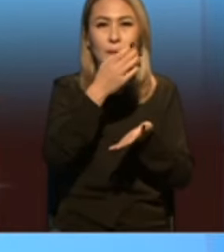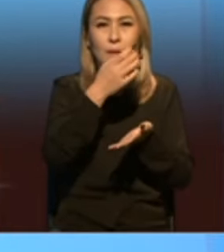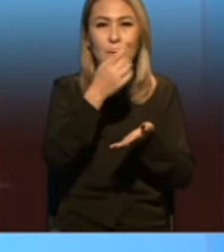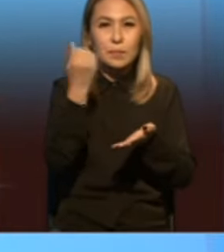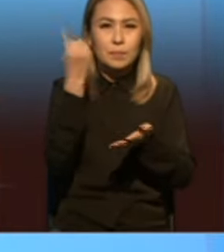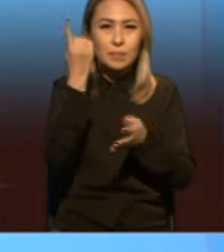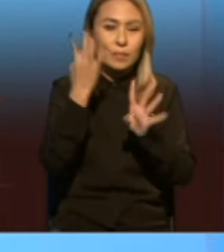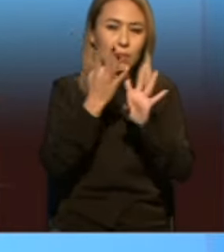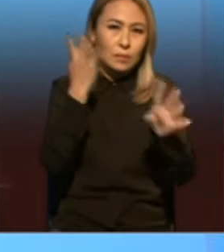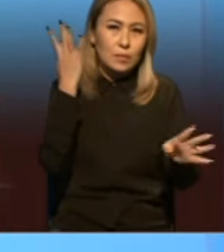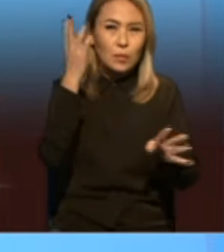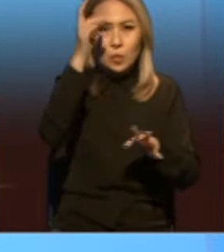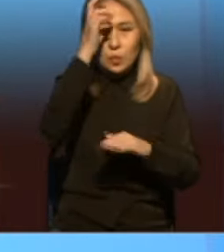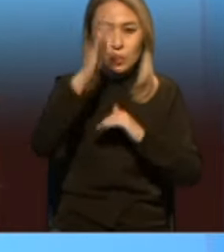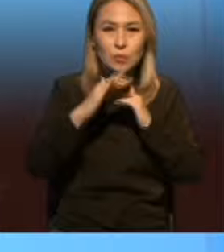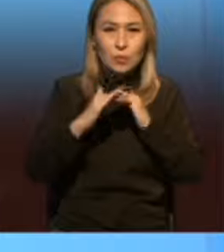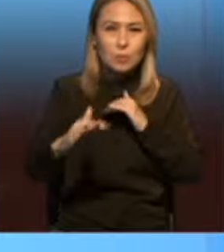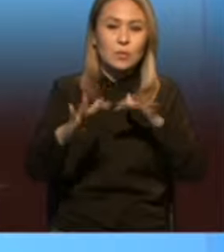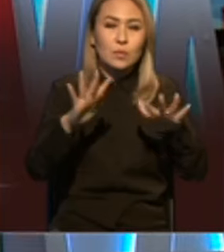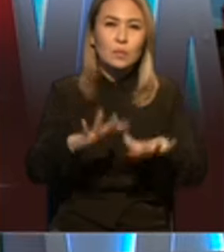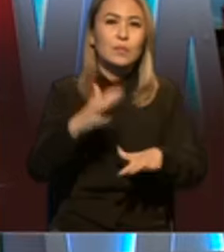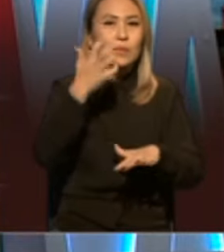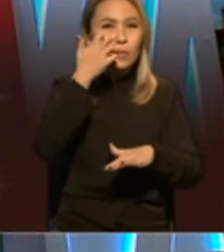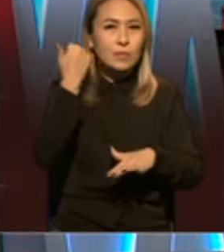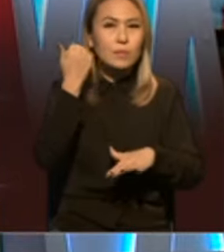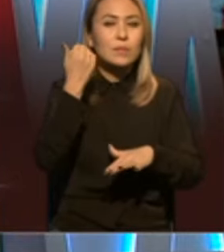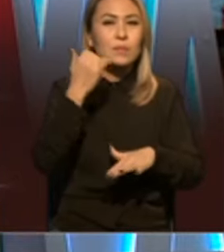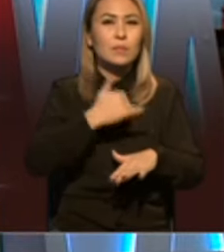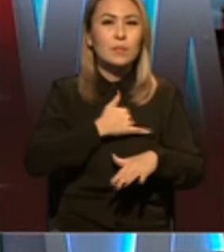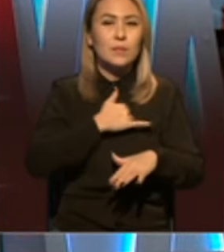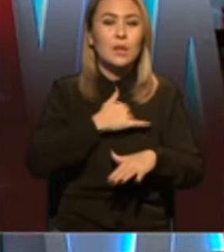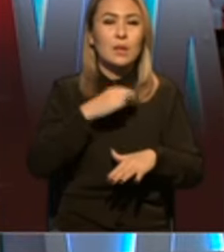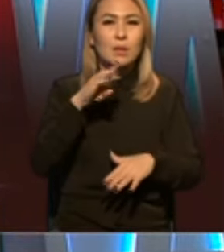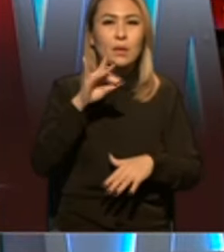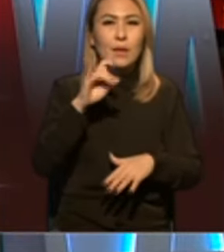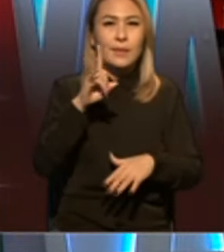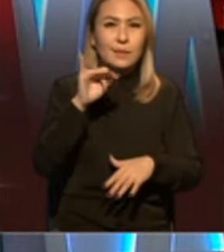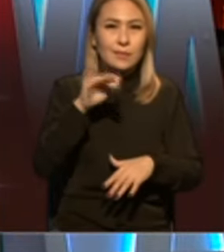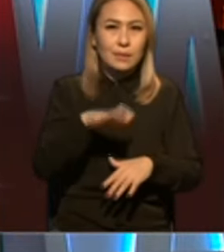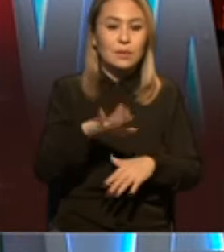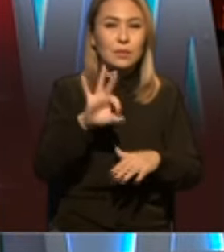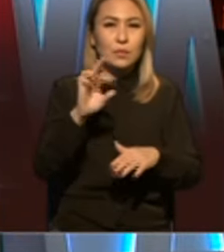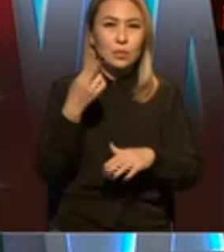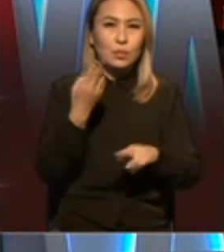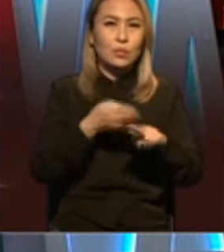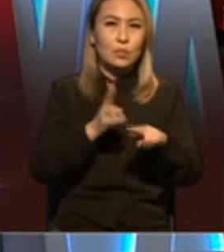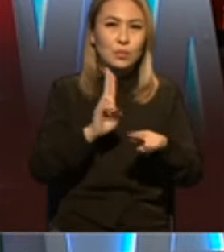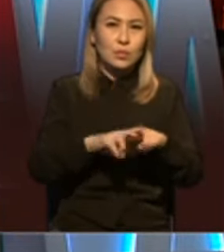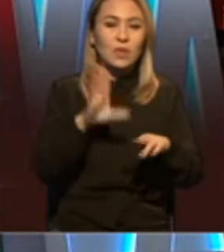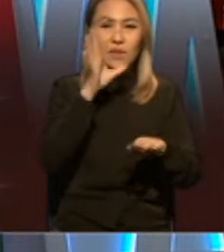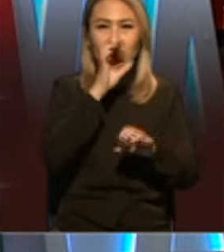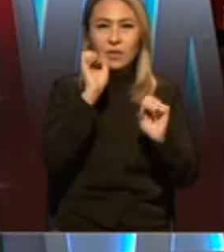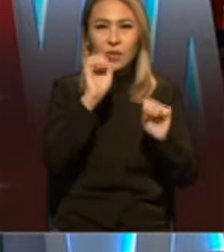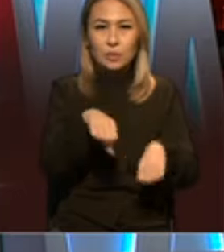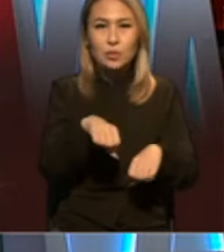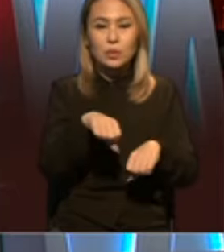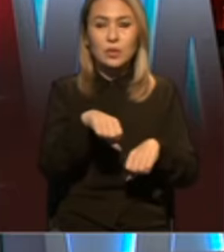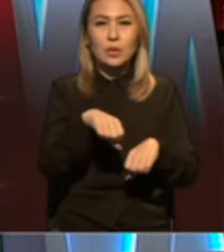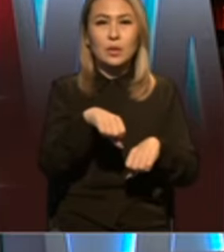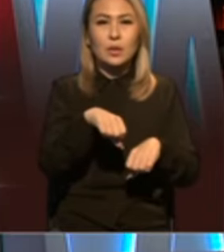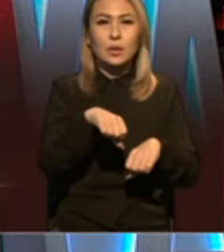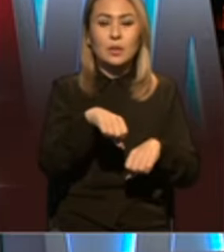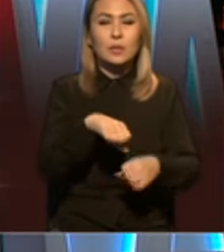осы түрк әлемінің бірегейліктің арқасында біз транзиттік потенциал әлеуетімізді арттыруға мүмкіндік туады. Мысалы